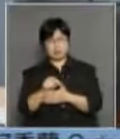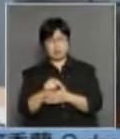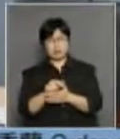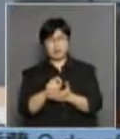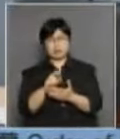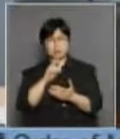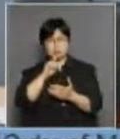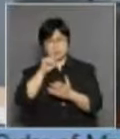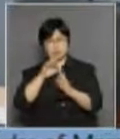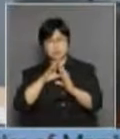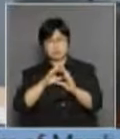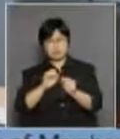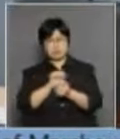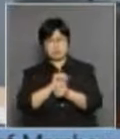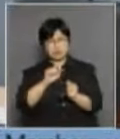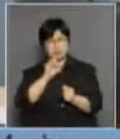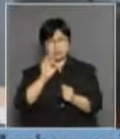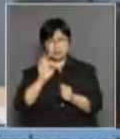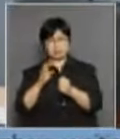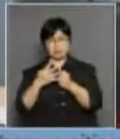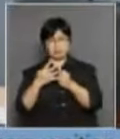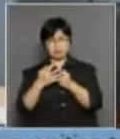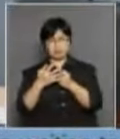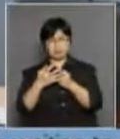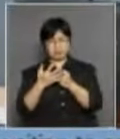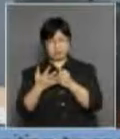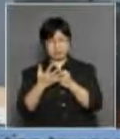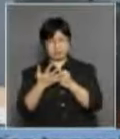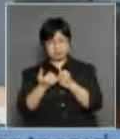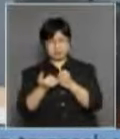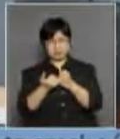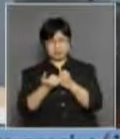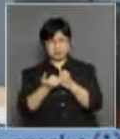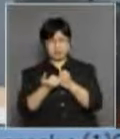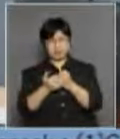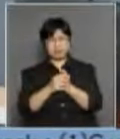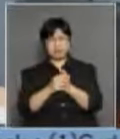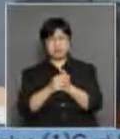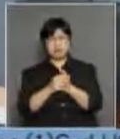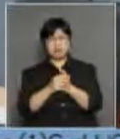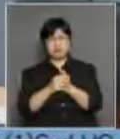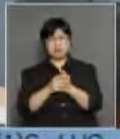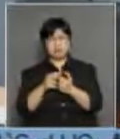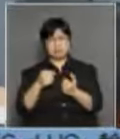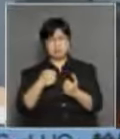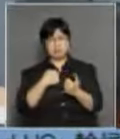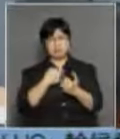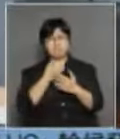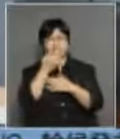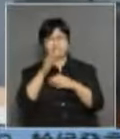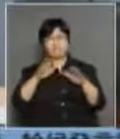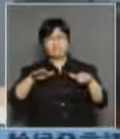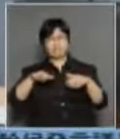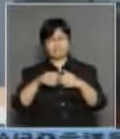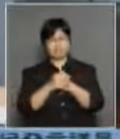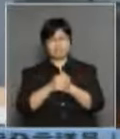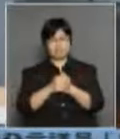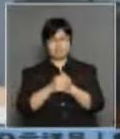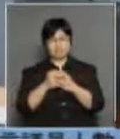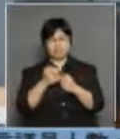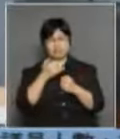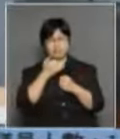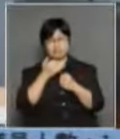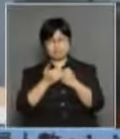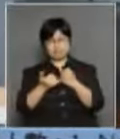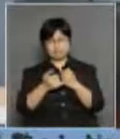解決到？咁跟住第六宗罪啦，就係同我嘅意見差唔多噶啦。佢就第六宗罪